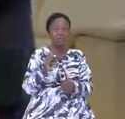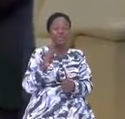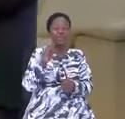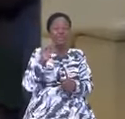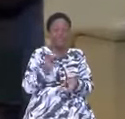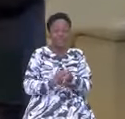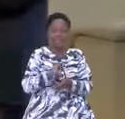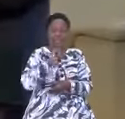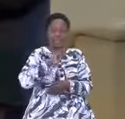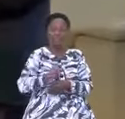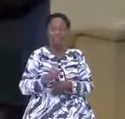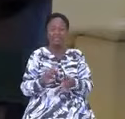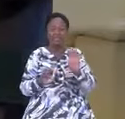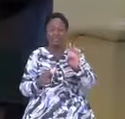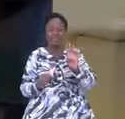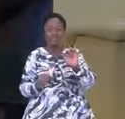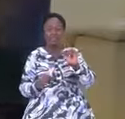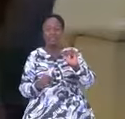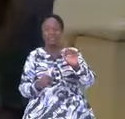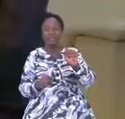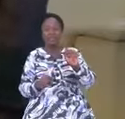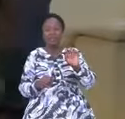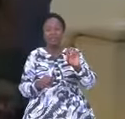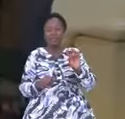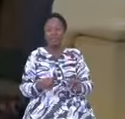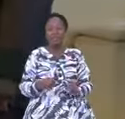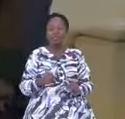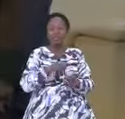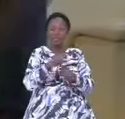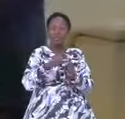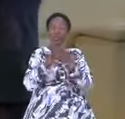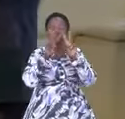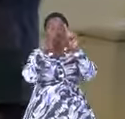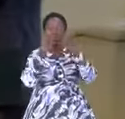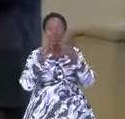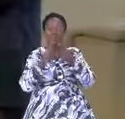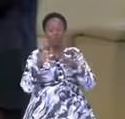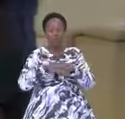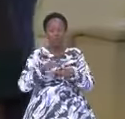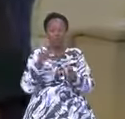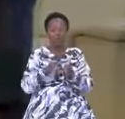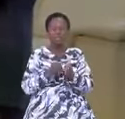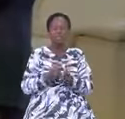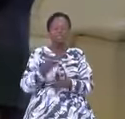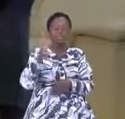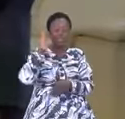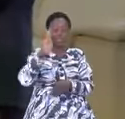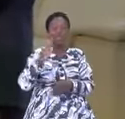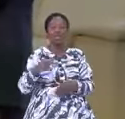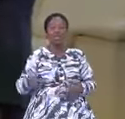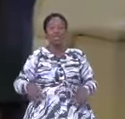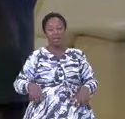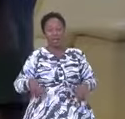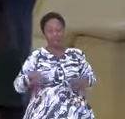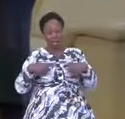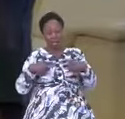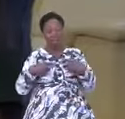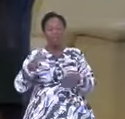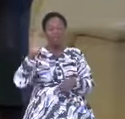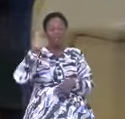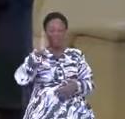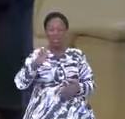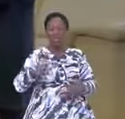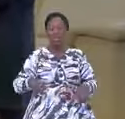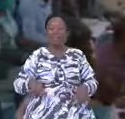serpent et regardez le serpent des réponses et vers la vie conserver la vie ricco aurait